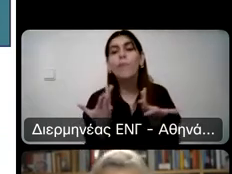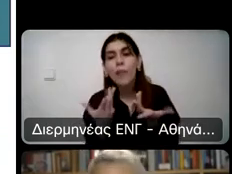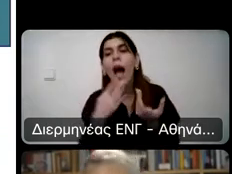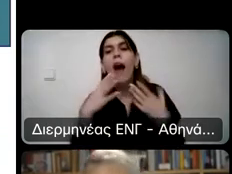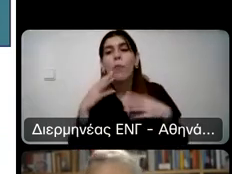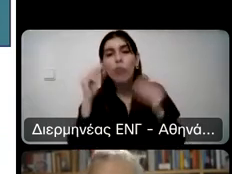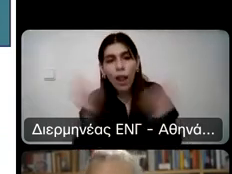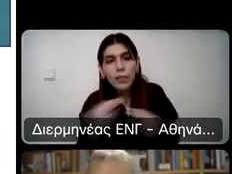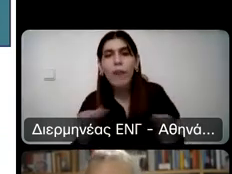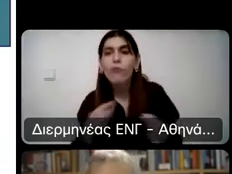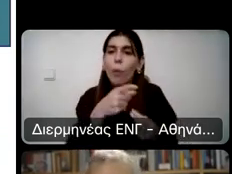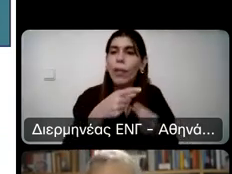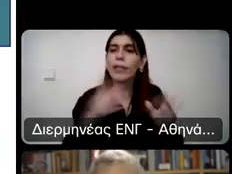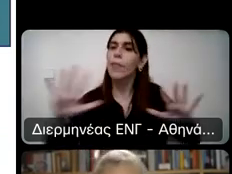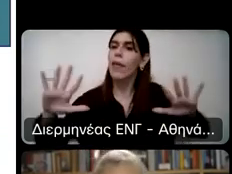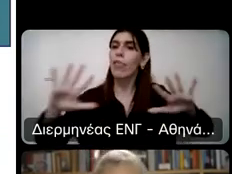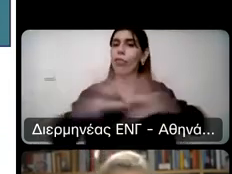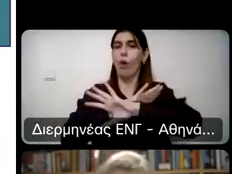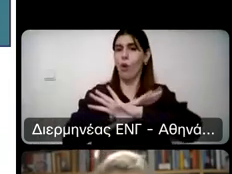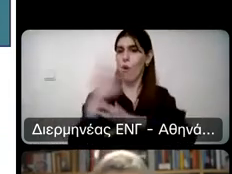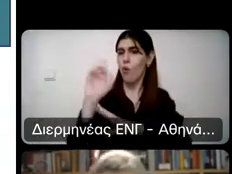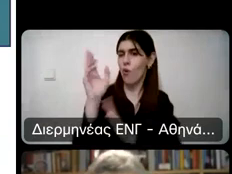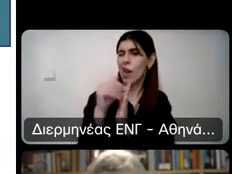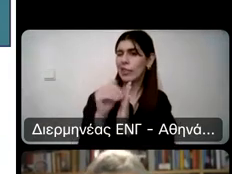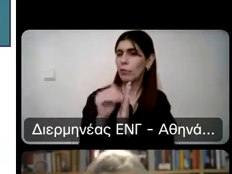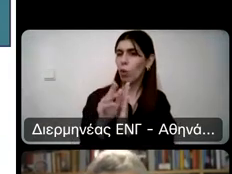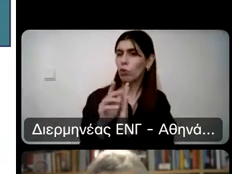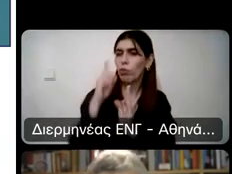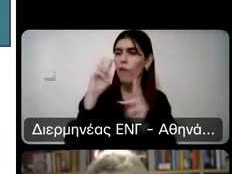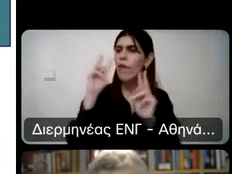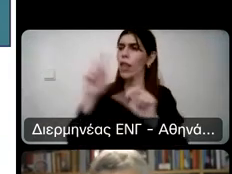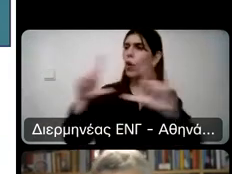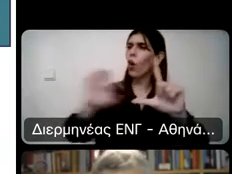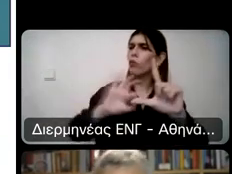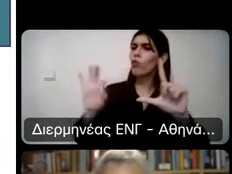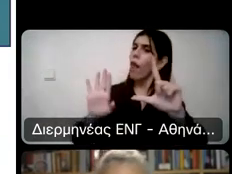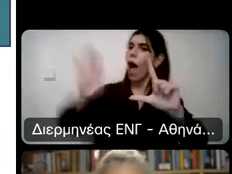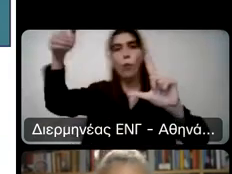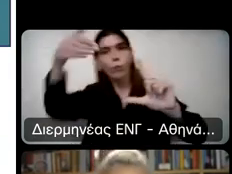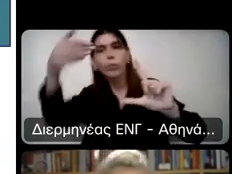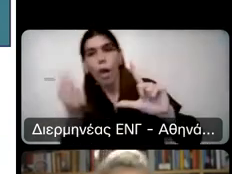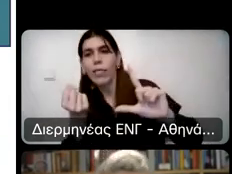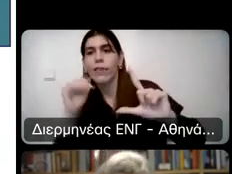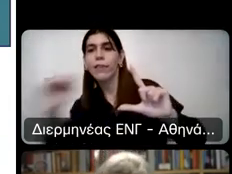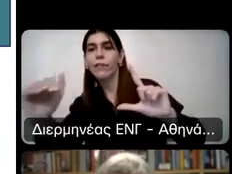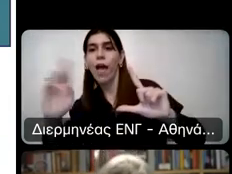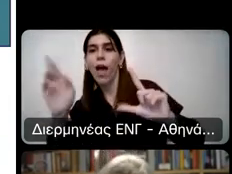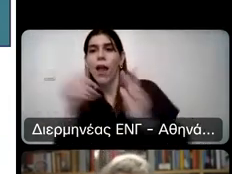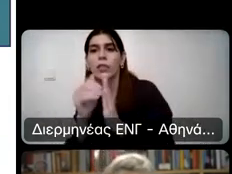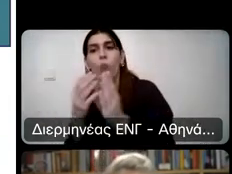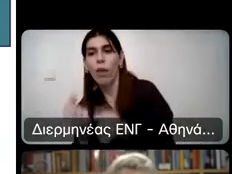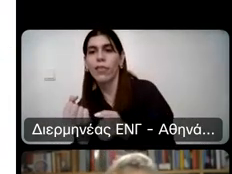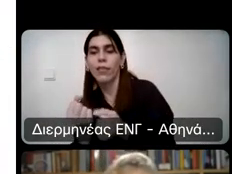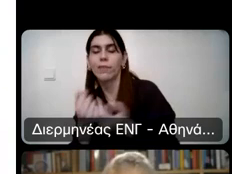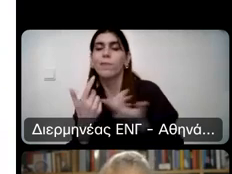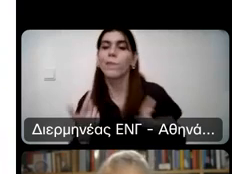ρατσιστικών και αντιρατσιστικών θέσεων και προθέσεων στα ίδια κείμενα και περικείμενα. Τώρα, για να